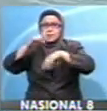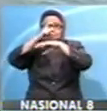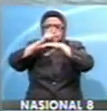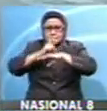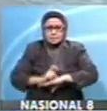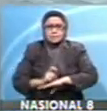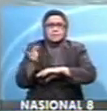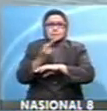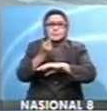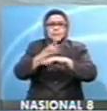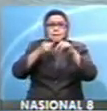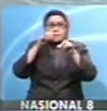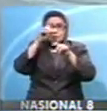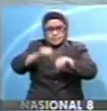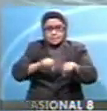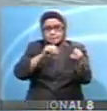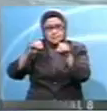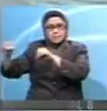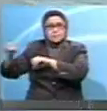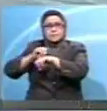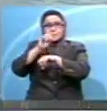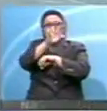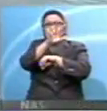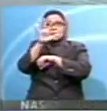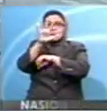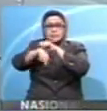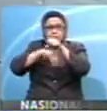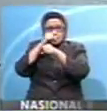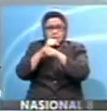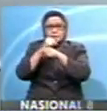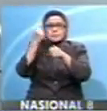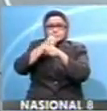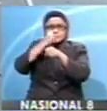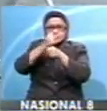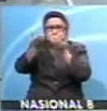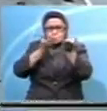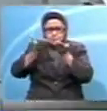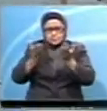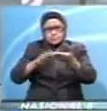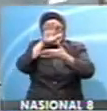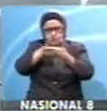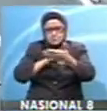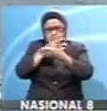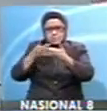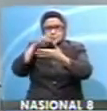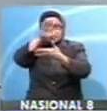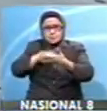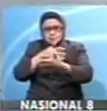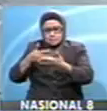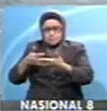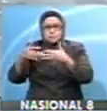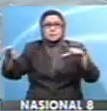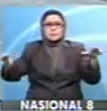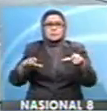beroperasi sehingga tempoh maksimum 35 tahun kerja penyelenggaraan secara berkala turut dibuat dengan kerjasama